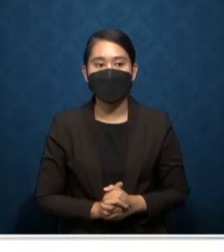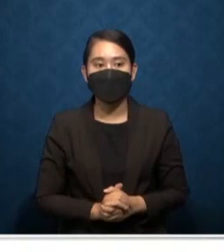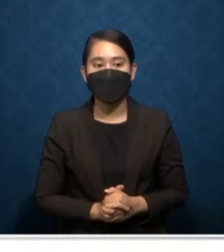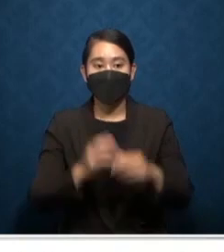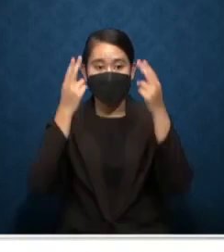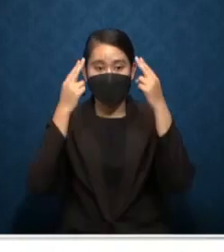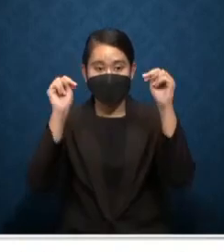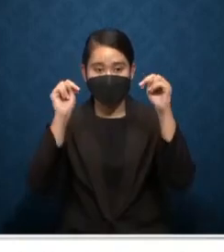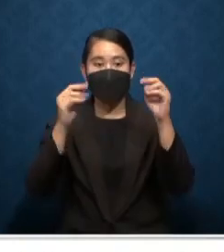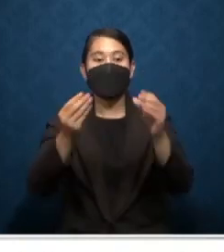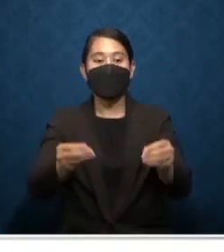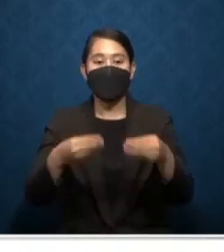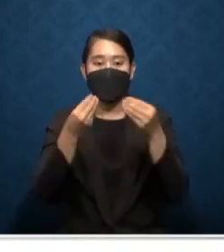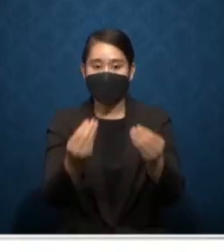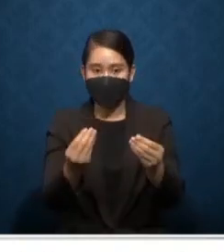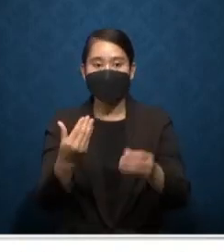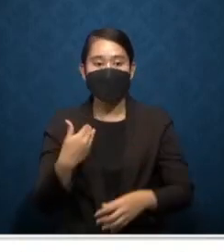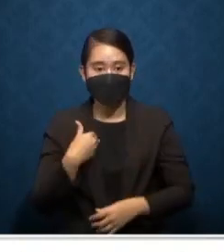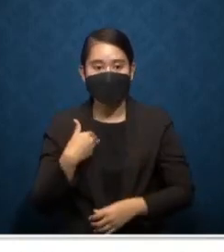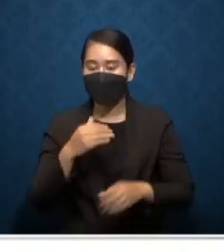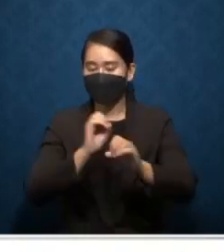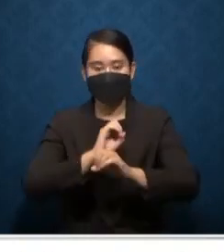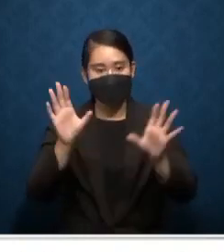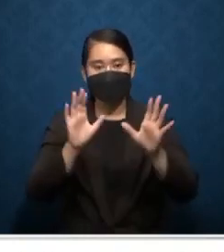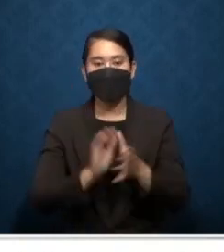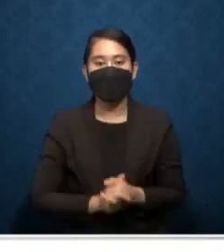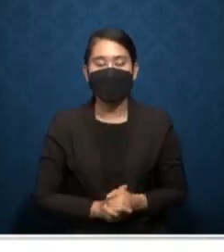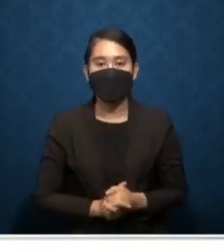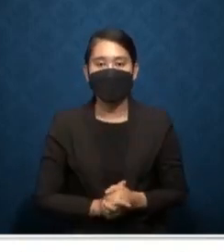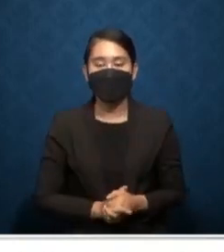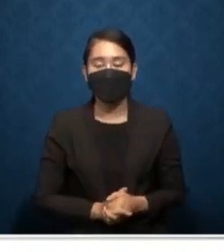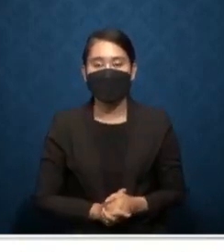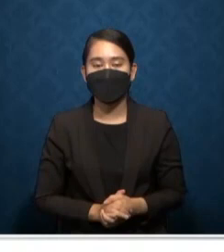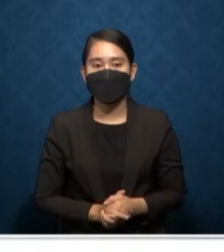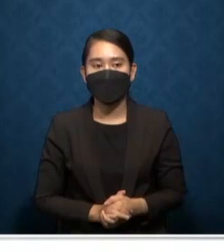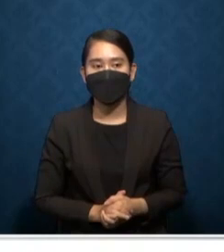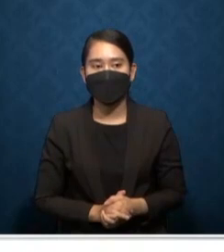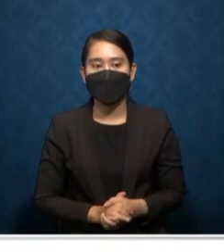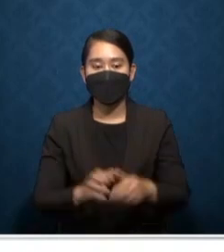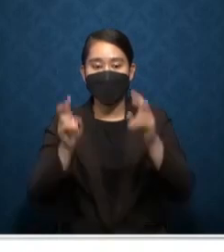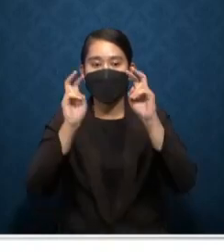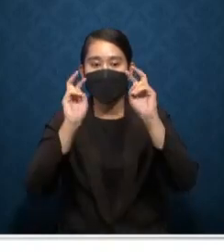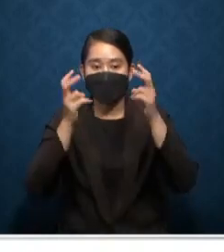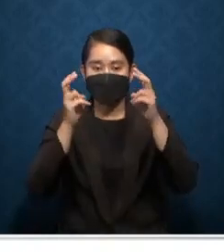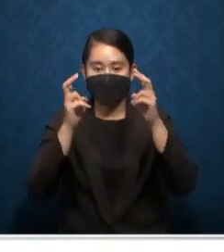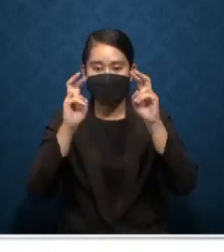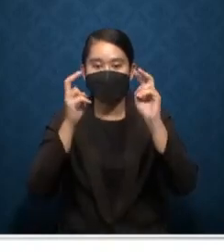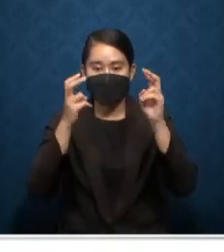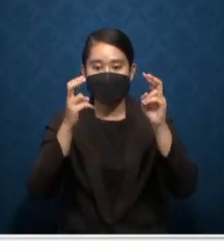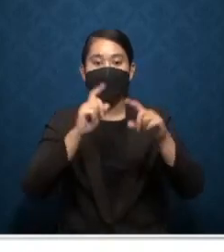มีบรชาอย่างชัเจนว่ากระทุหรจะติต่ๆ